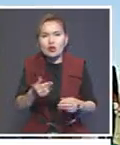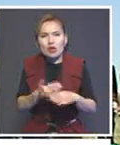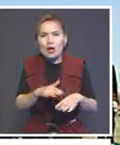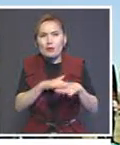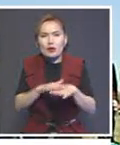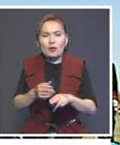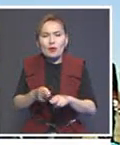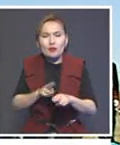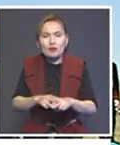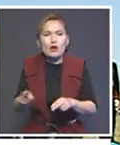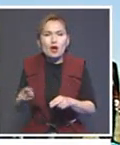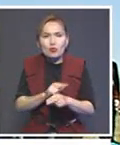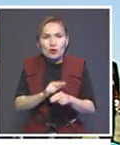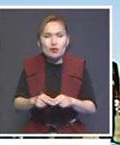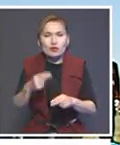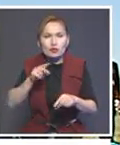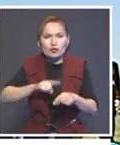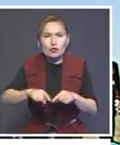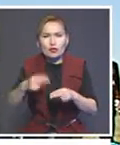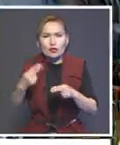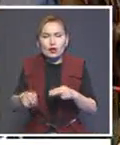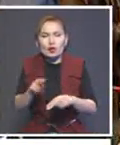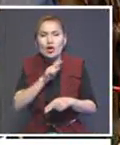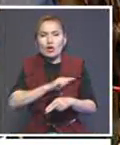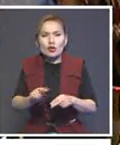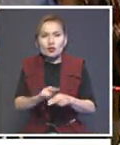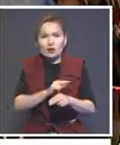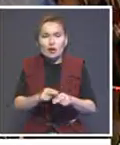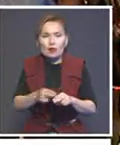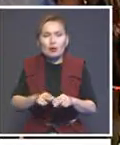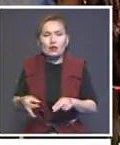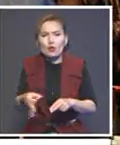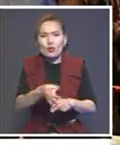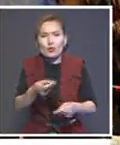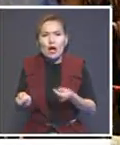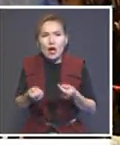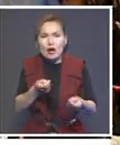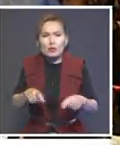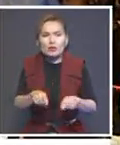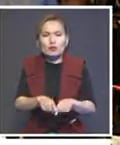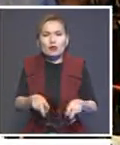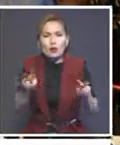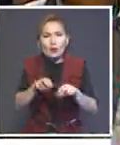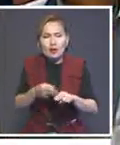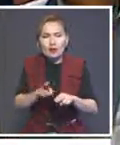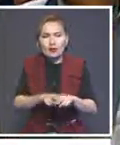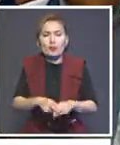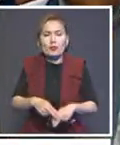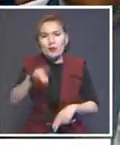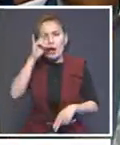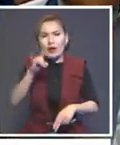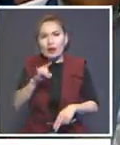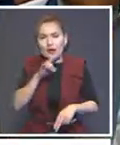бөлінген. Жыл соңына дейін бітеді деп жоспарланған санның құрылыс жұмысын көруге келген облыс әкімі Амандық Батталов қуғын сүргін құрбандарына арнап